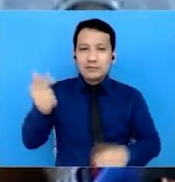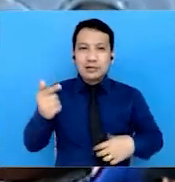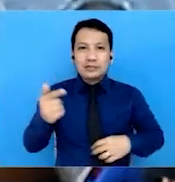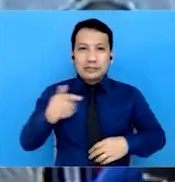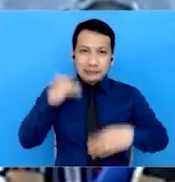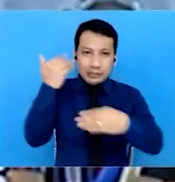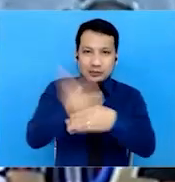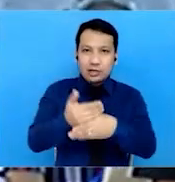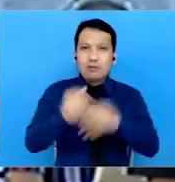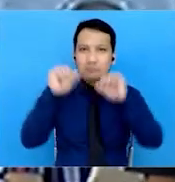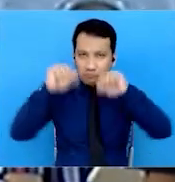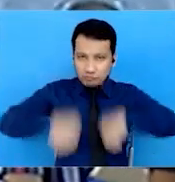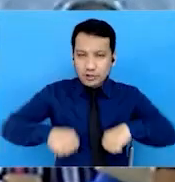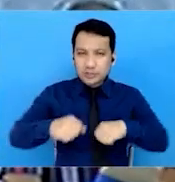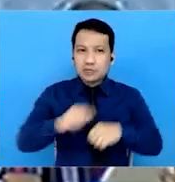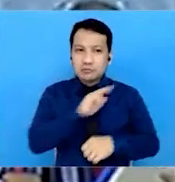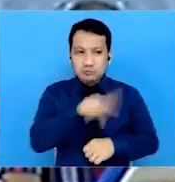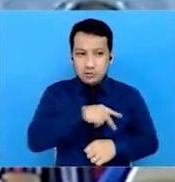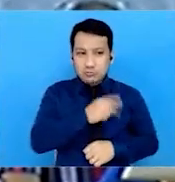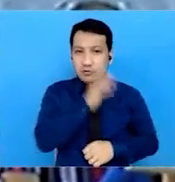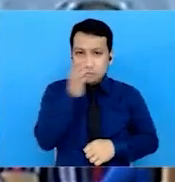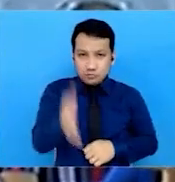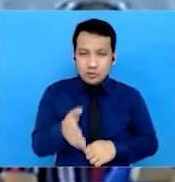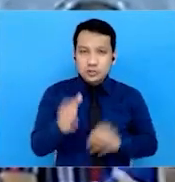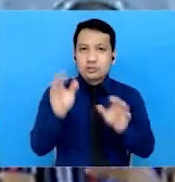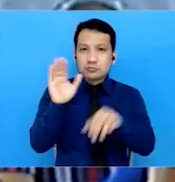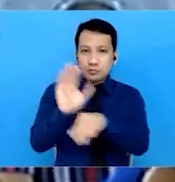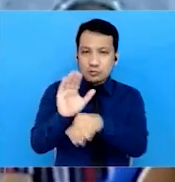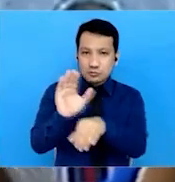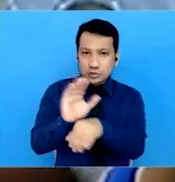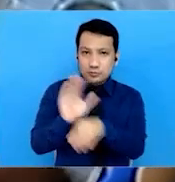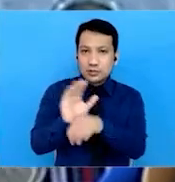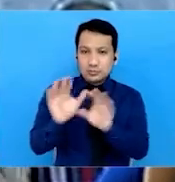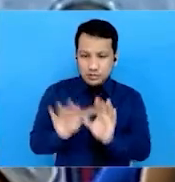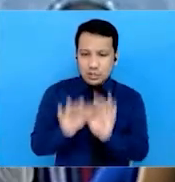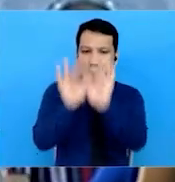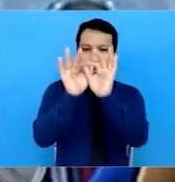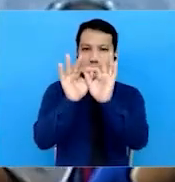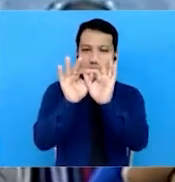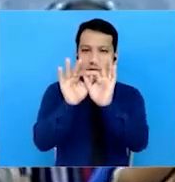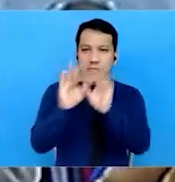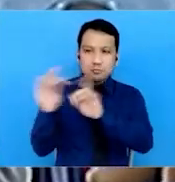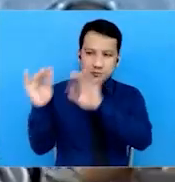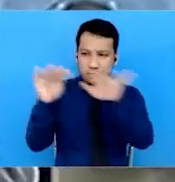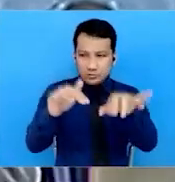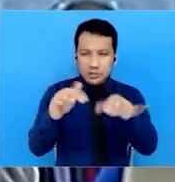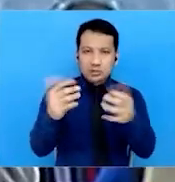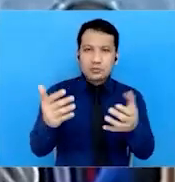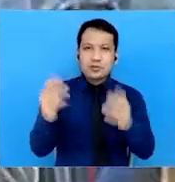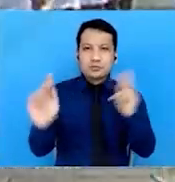pwede na uli silang personal na magmisa at personal itong atendan ng ating mga kababayan.